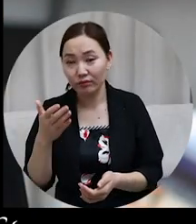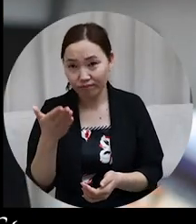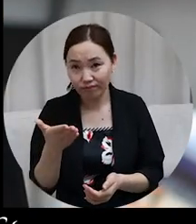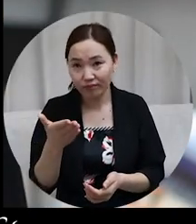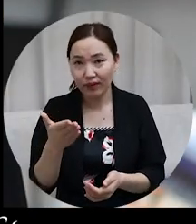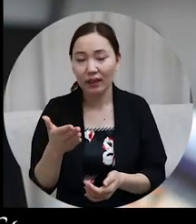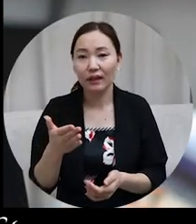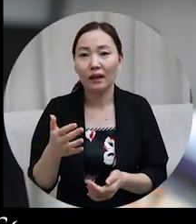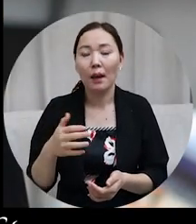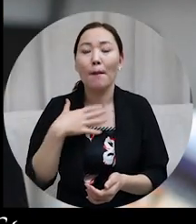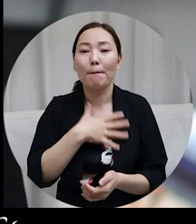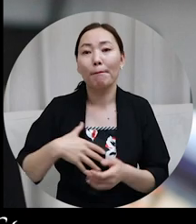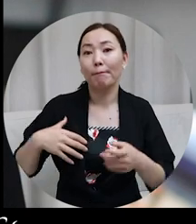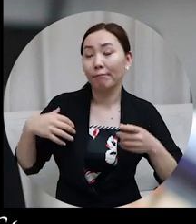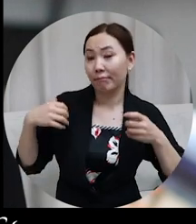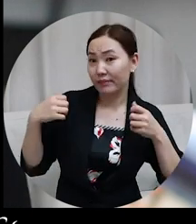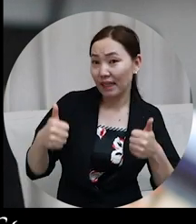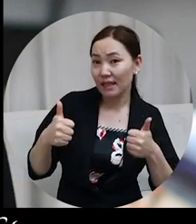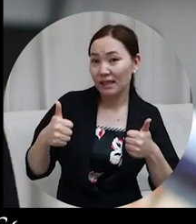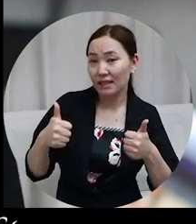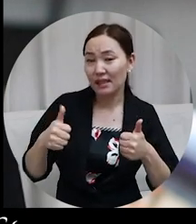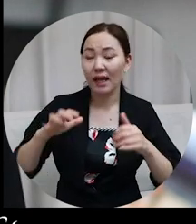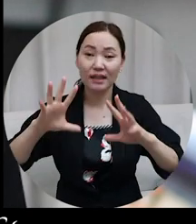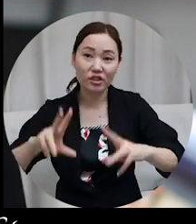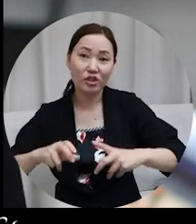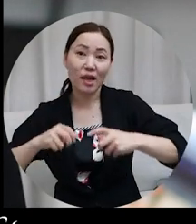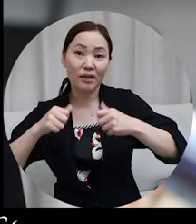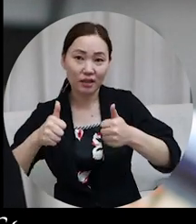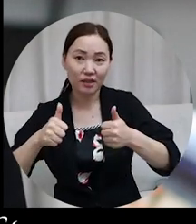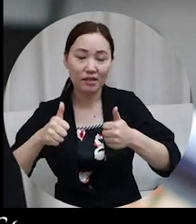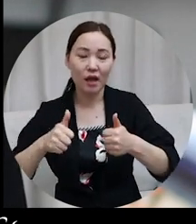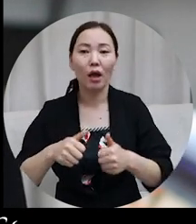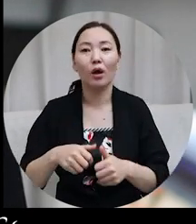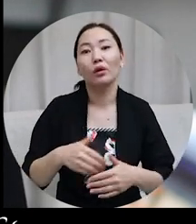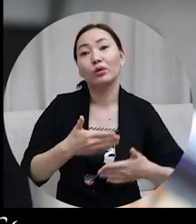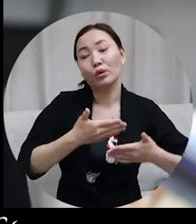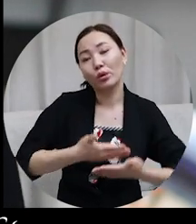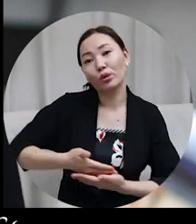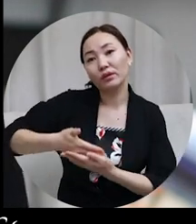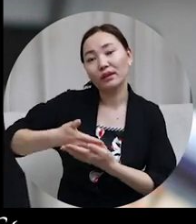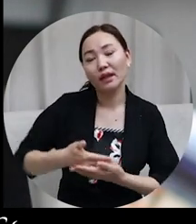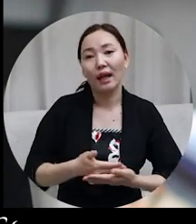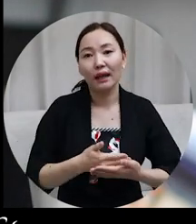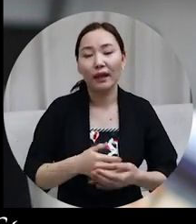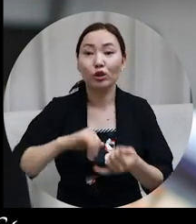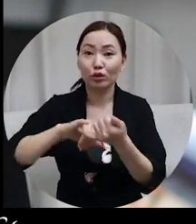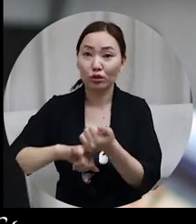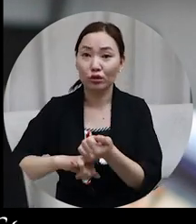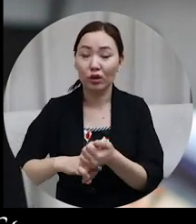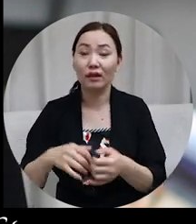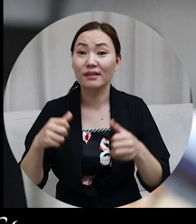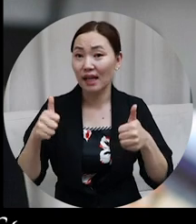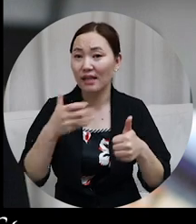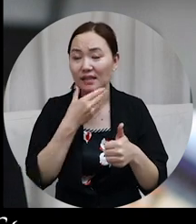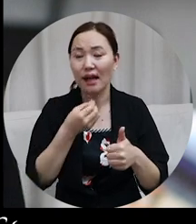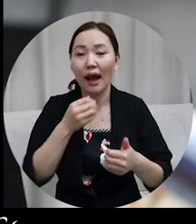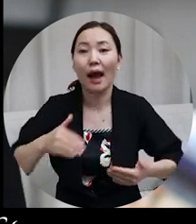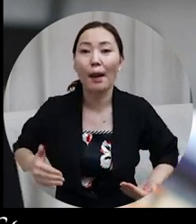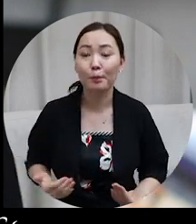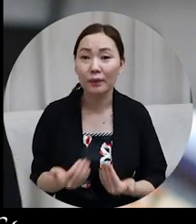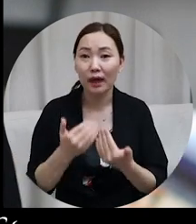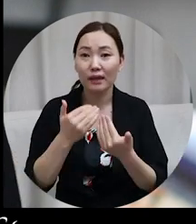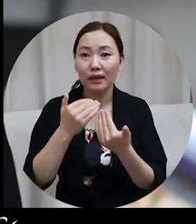Эсээ одоо үр хөвгттэйгээ хань ижилтэйгээ сайхан амьдарчаасаа гэж бодчихсон хүн болгонд би бүр